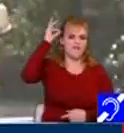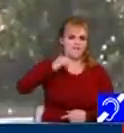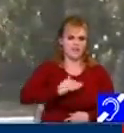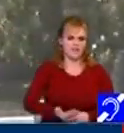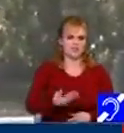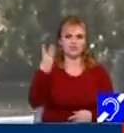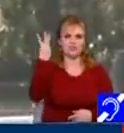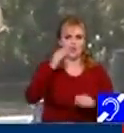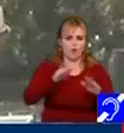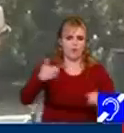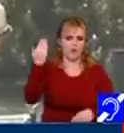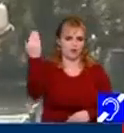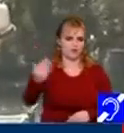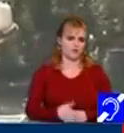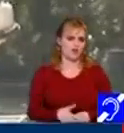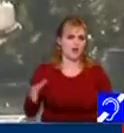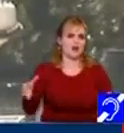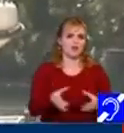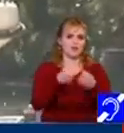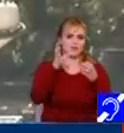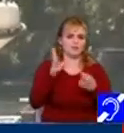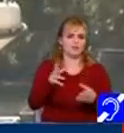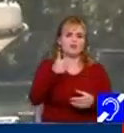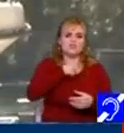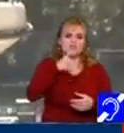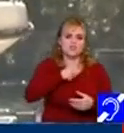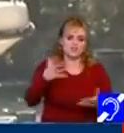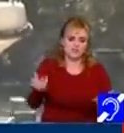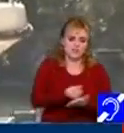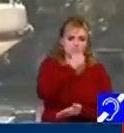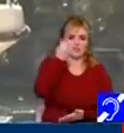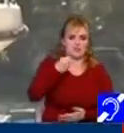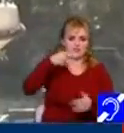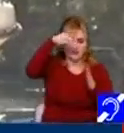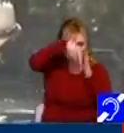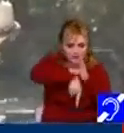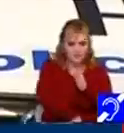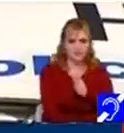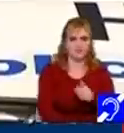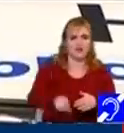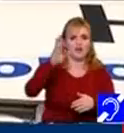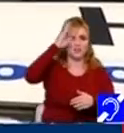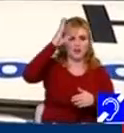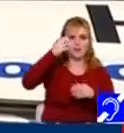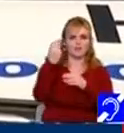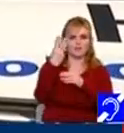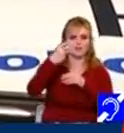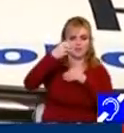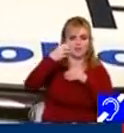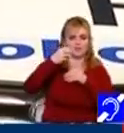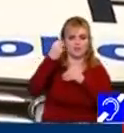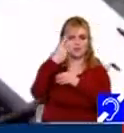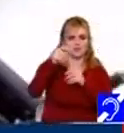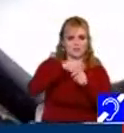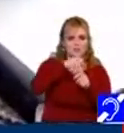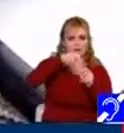dintre copiii săi. Echipele de intervenție încearcă să recupereze resturile avionului, aflate la 13 metri adâncime, și avertizează